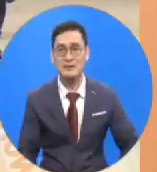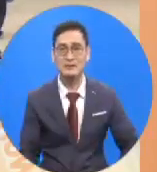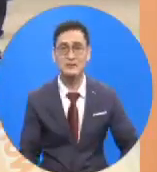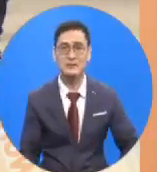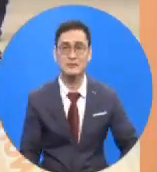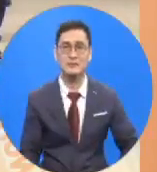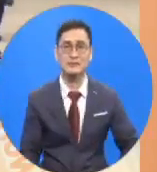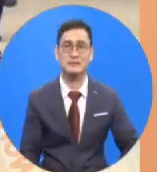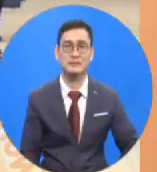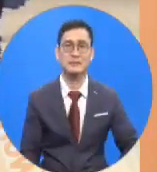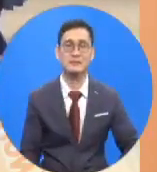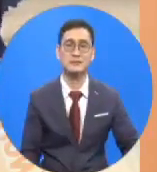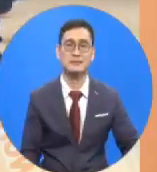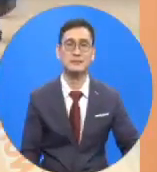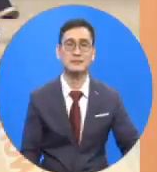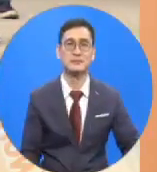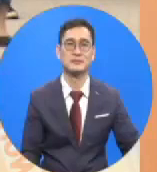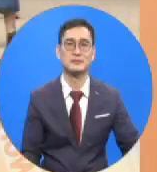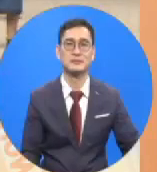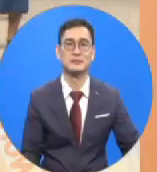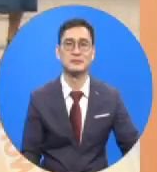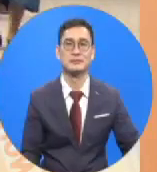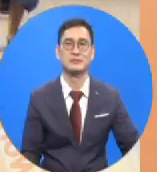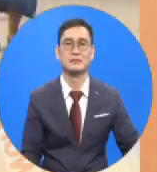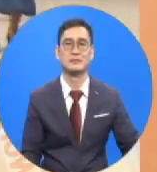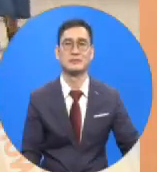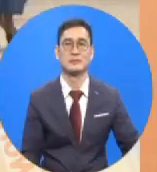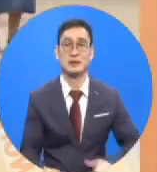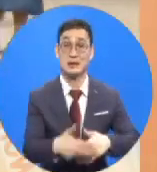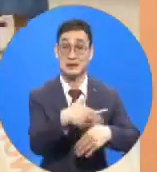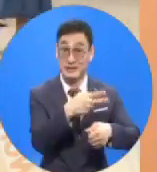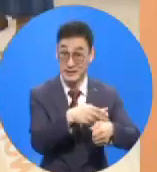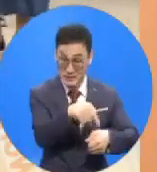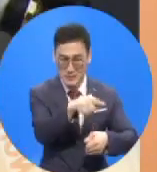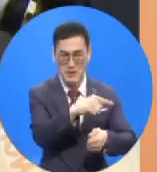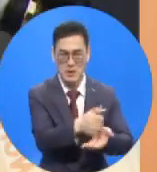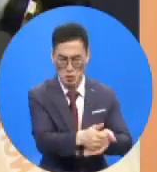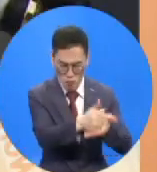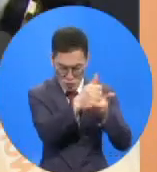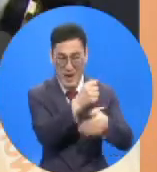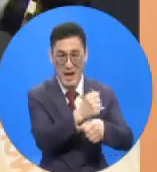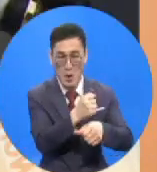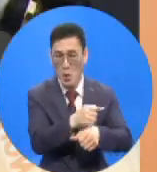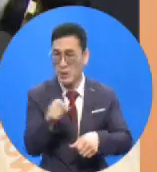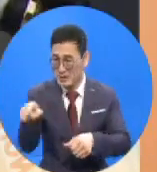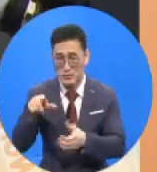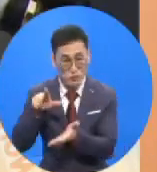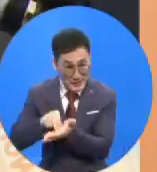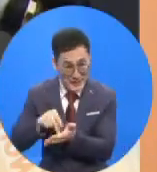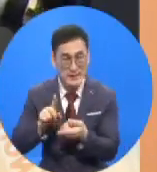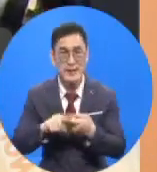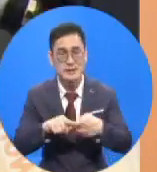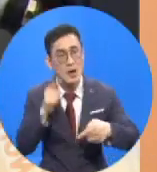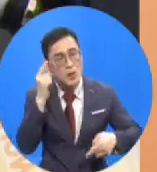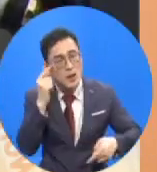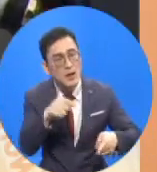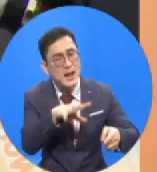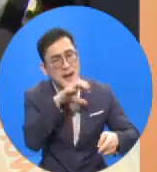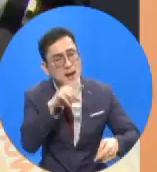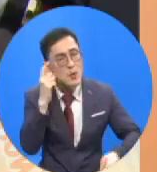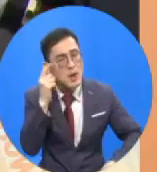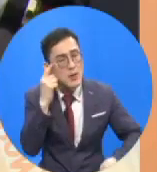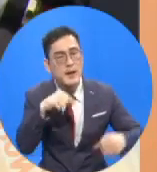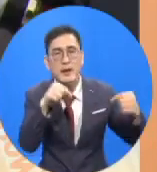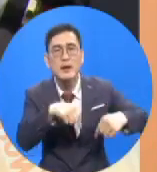마찬가지고 저는 이 때 일수록 오여사 분들에 대한 같은 존중을 해 주면서 왜 이러는지 문제에 대해서 정부가 적극적으로 좀 타입의